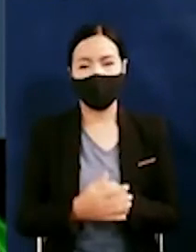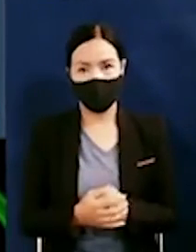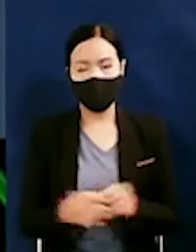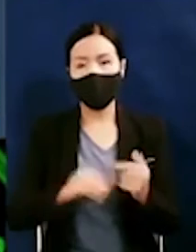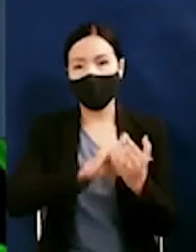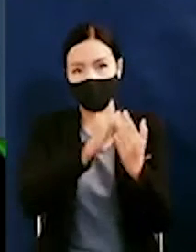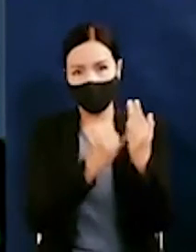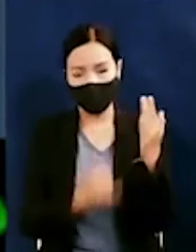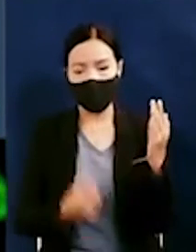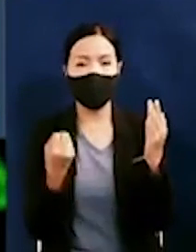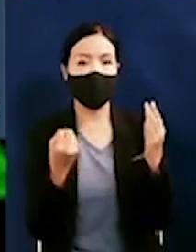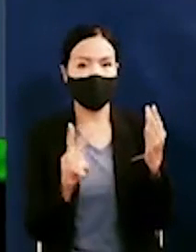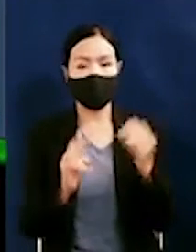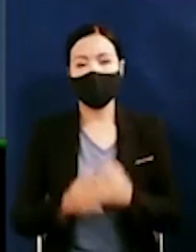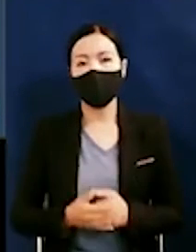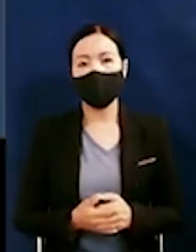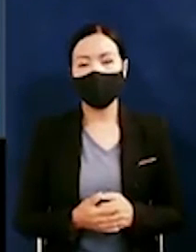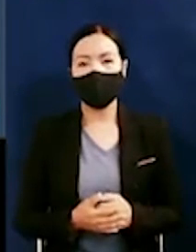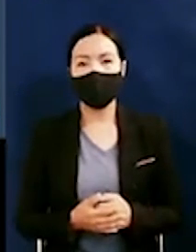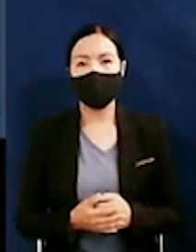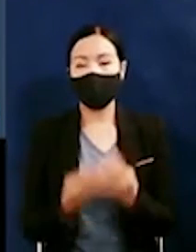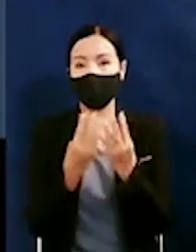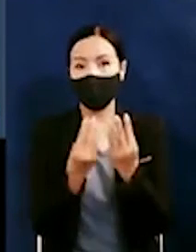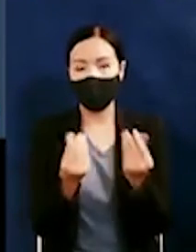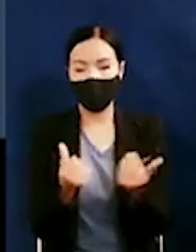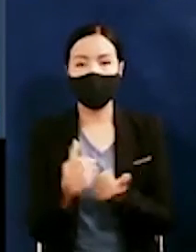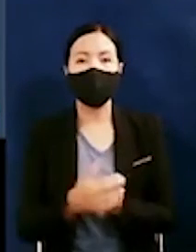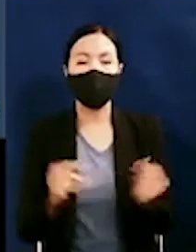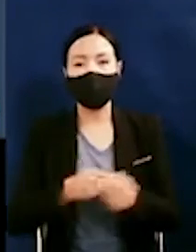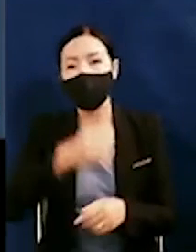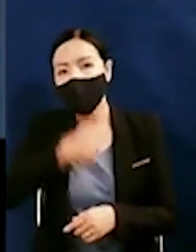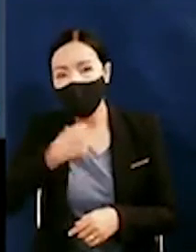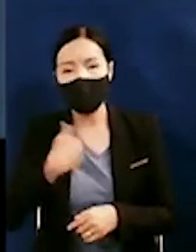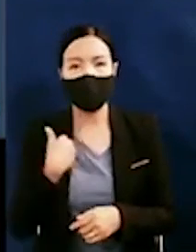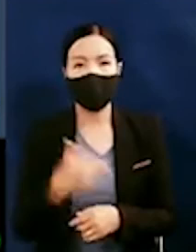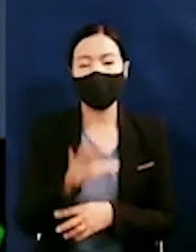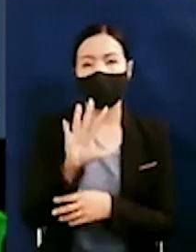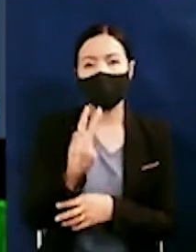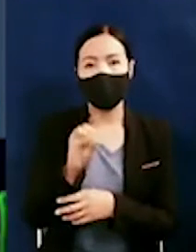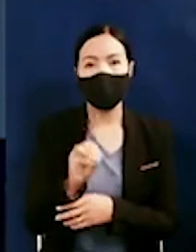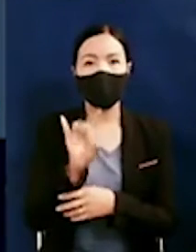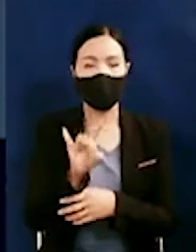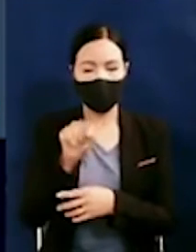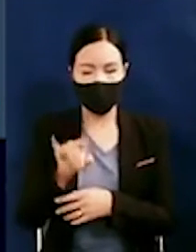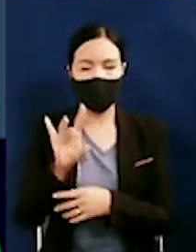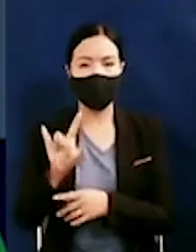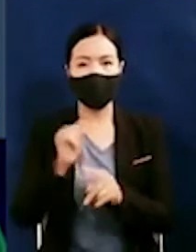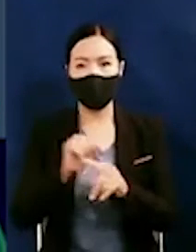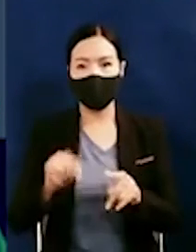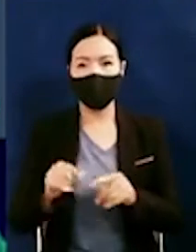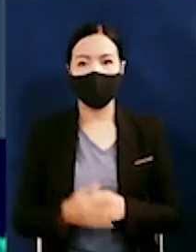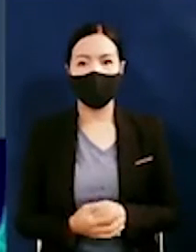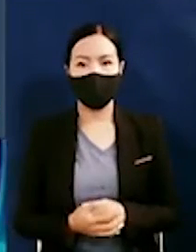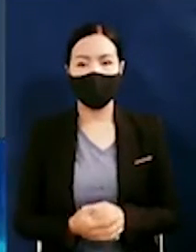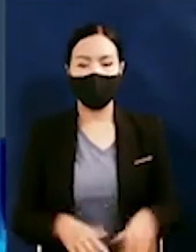จังหวัดผมเรียนแล้วนะครับเมื่อสักครู่ตัวเลขเราเอ่อสำหรับผู้สูงอายุอยู่ที่ 68.8แล้วนะครับแล้วก็ไปดูเรื่อง